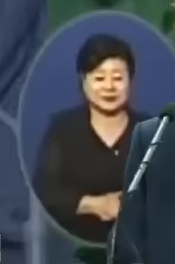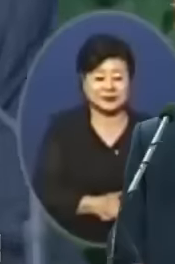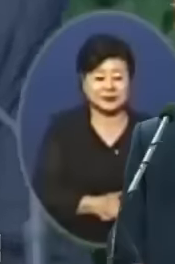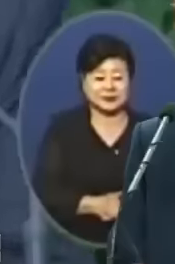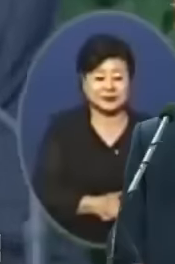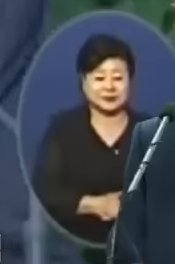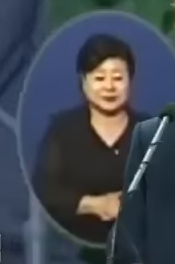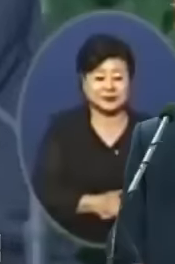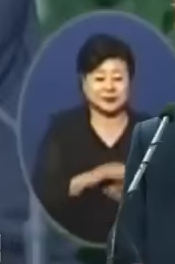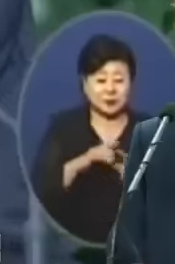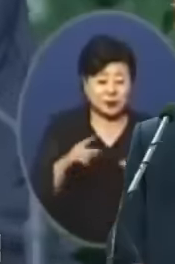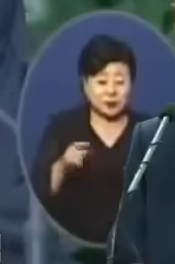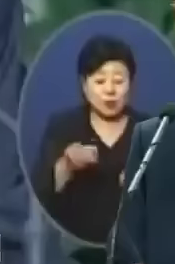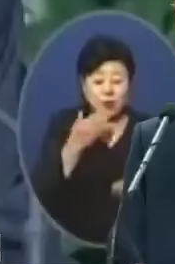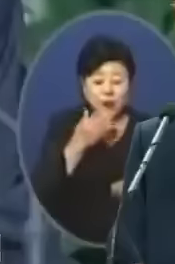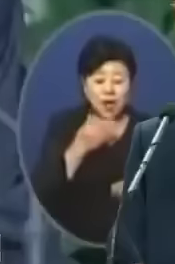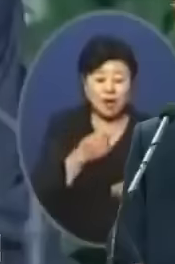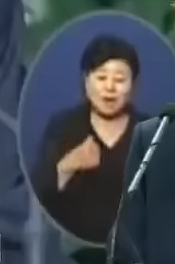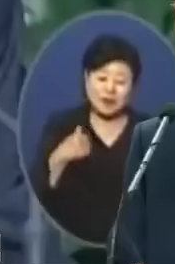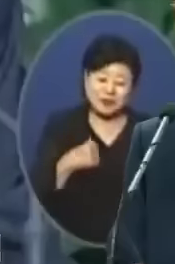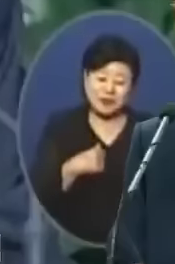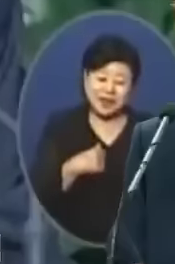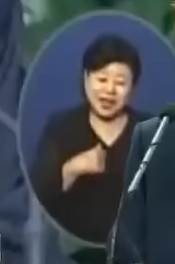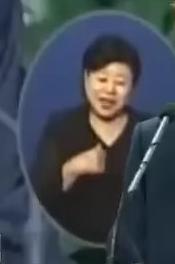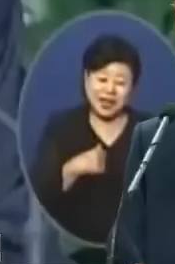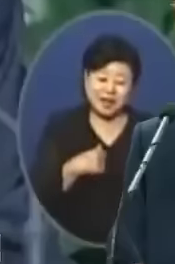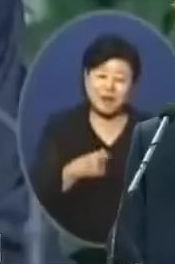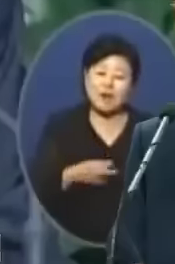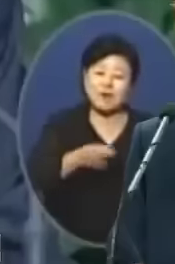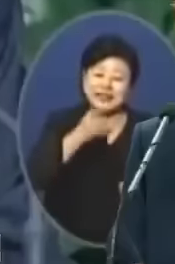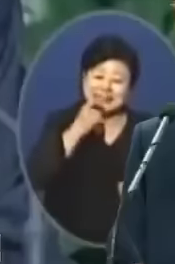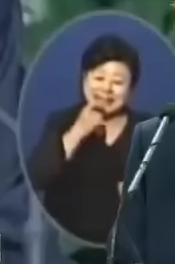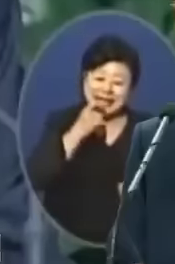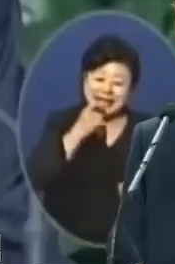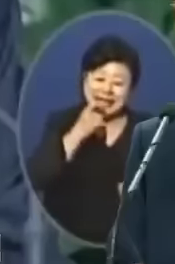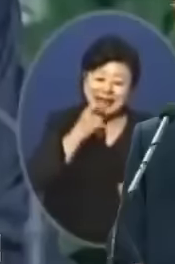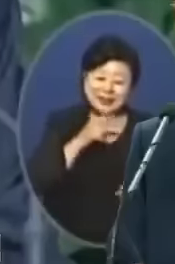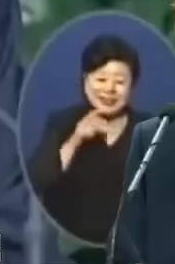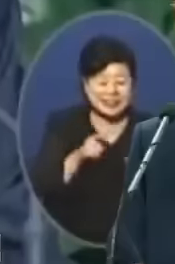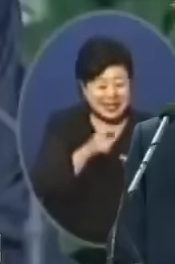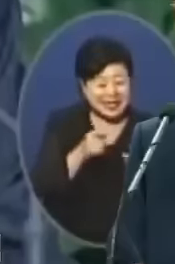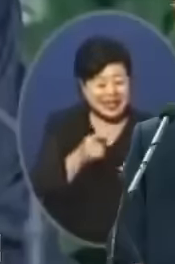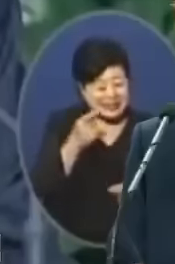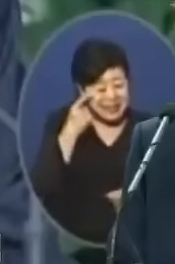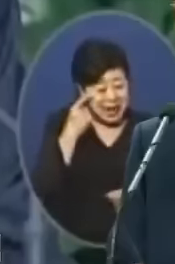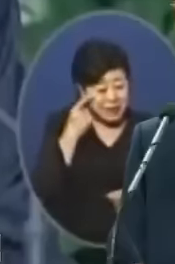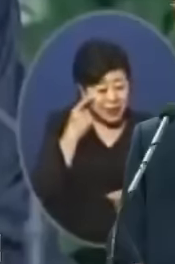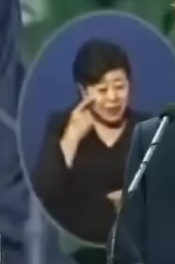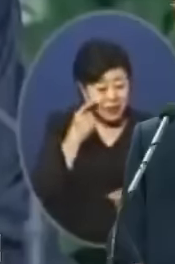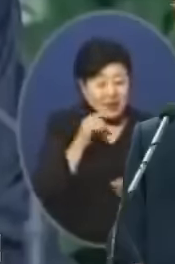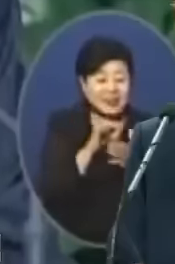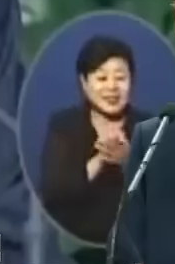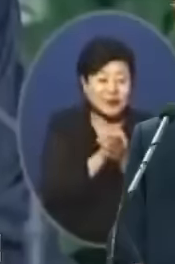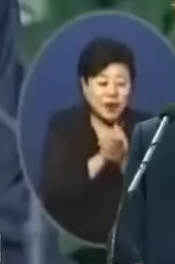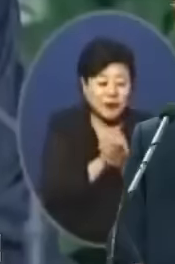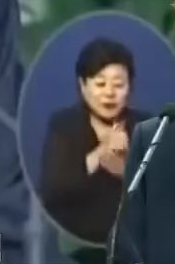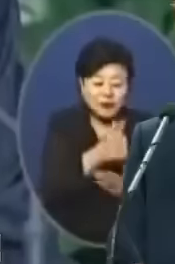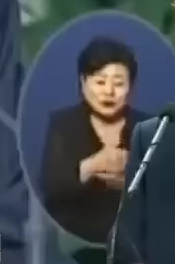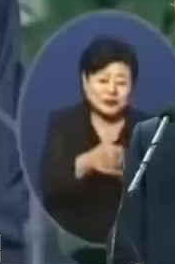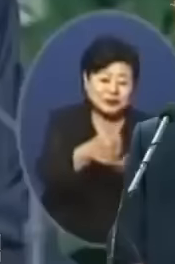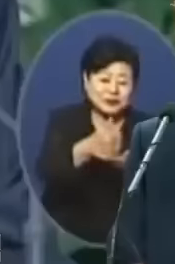들어주겠지. 보통 무엇을 먹을까, 무엇을 입을까, 무엇을 마실까, 어떻게 살까 하는 문제는 기도하면